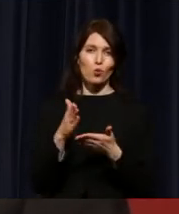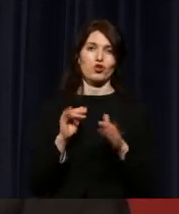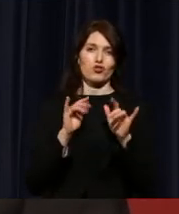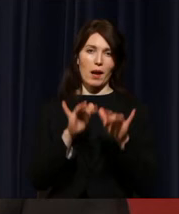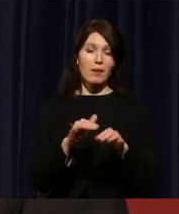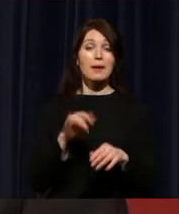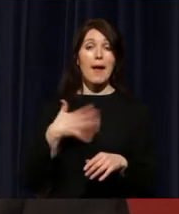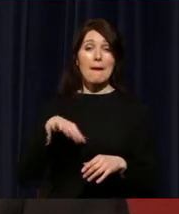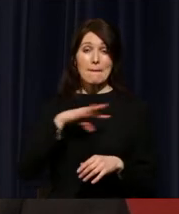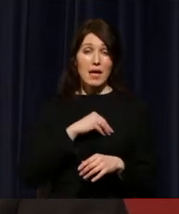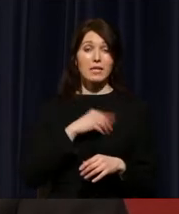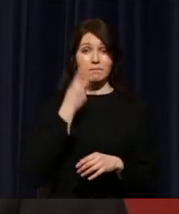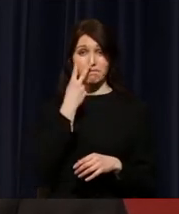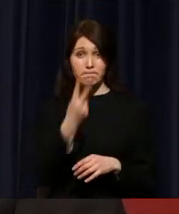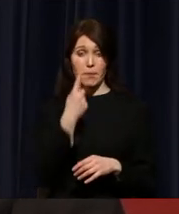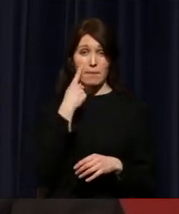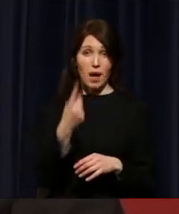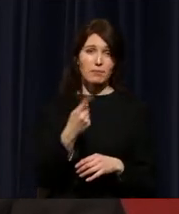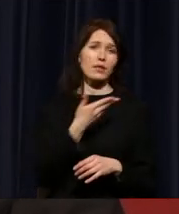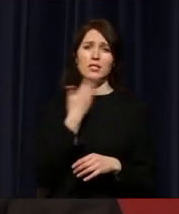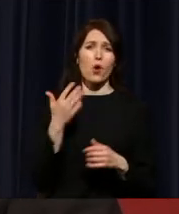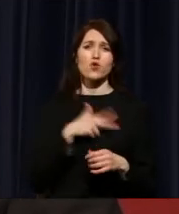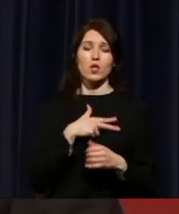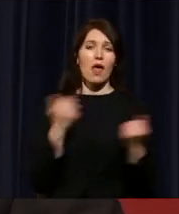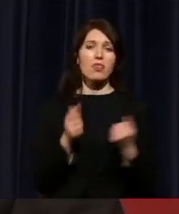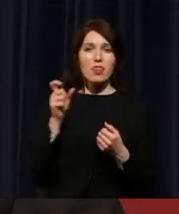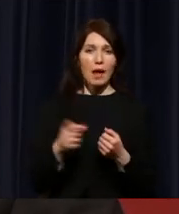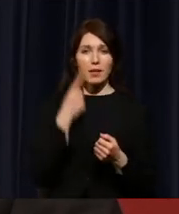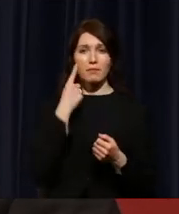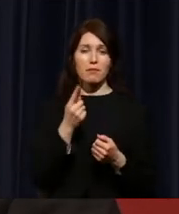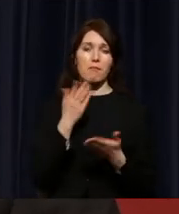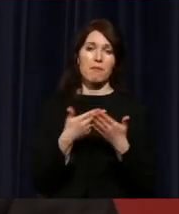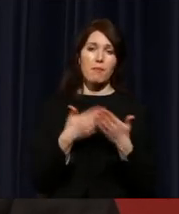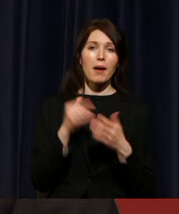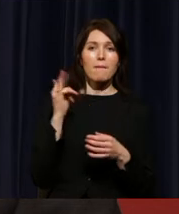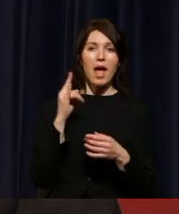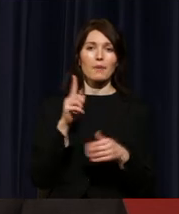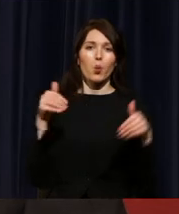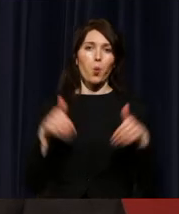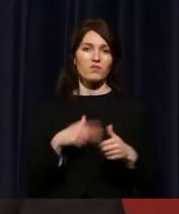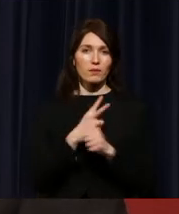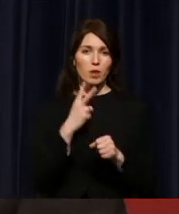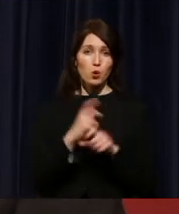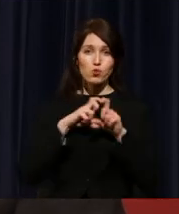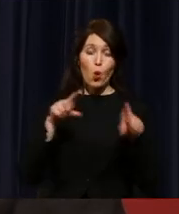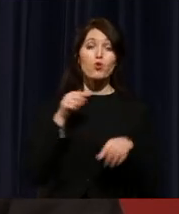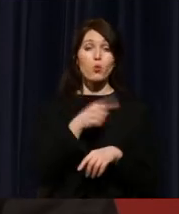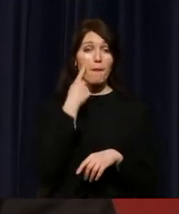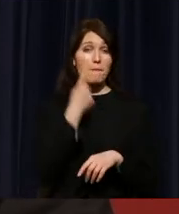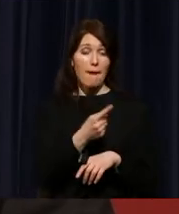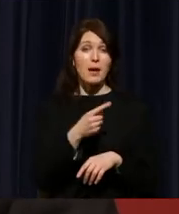nozīmē, ja mēs identificē, pareizāk sakot, ne jau sociālais darbinieks identificē to, ka, piemēram, bērnam ir uzdības traucējumi skolā, to